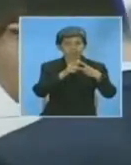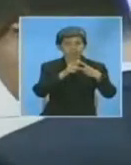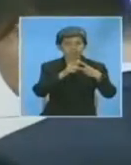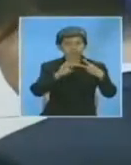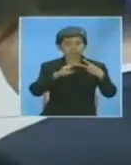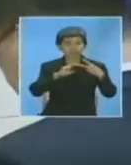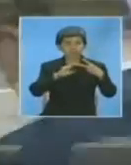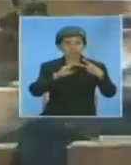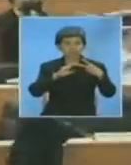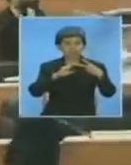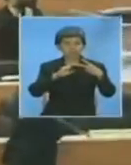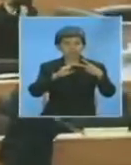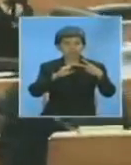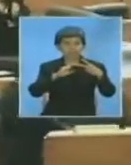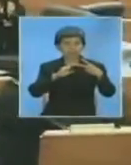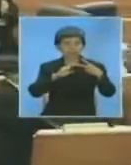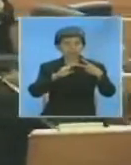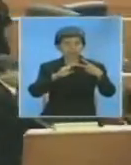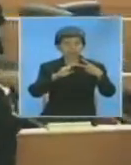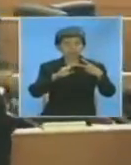สุรชัย